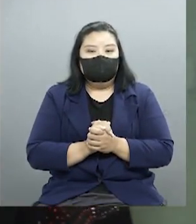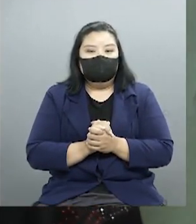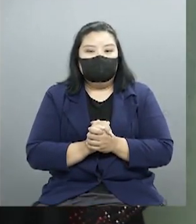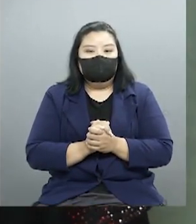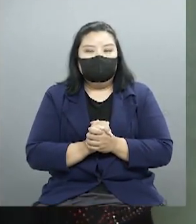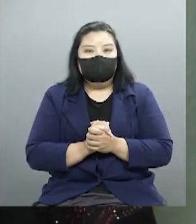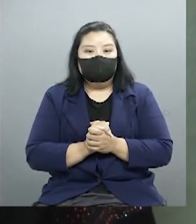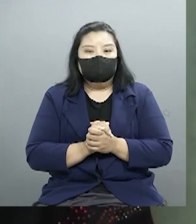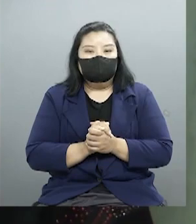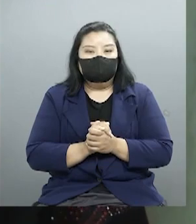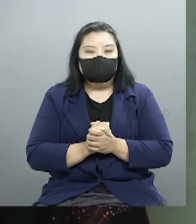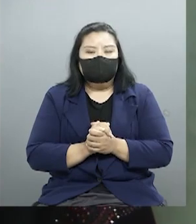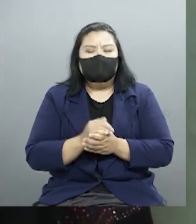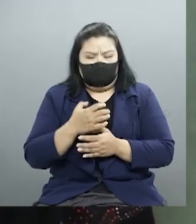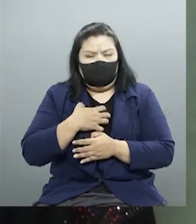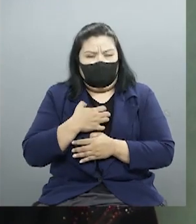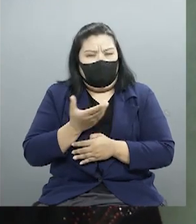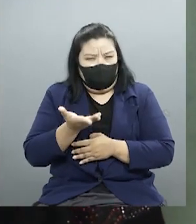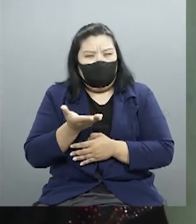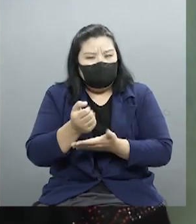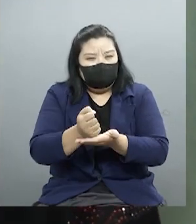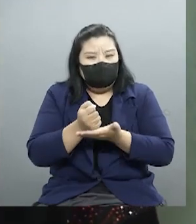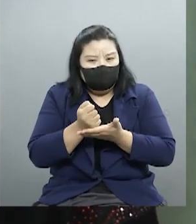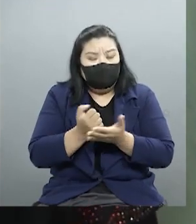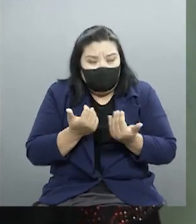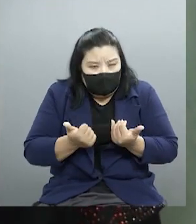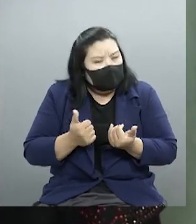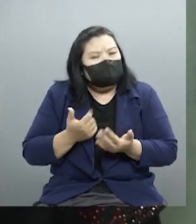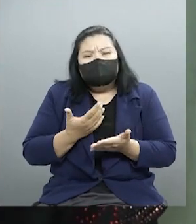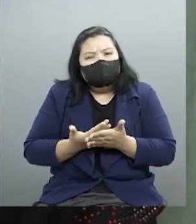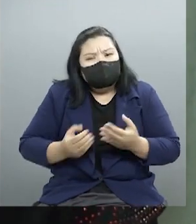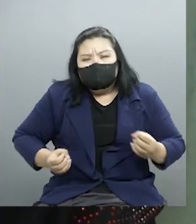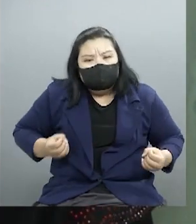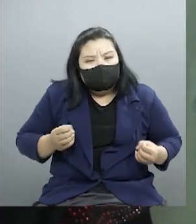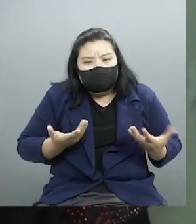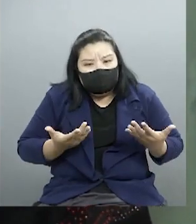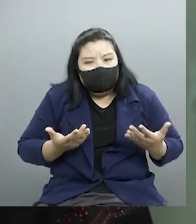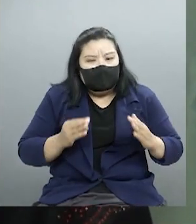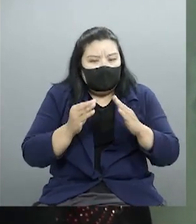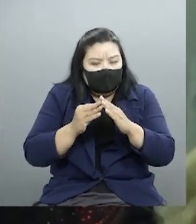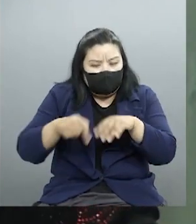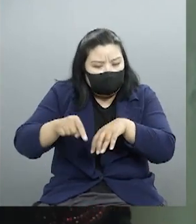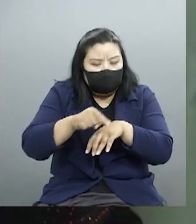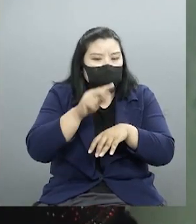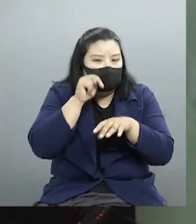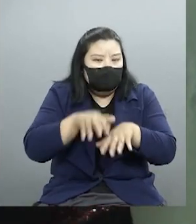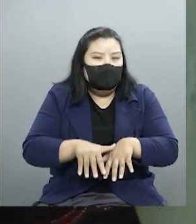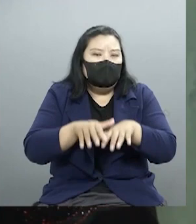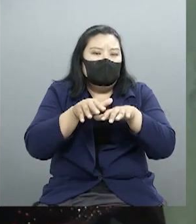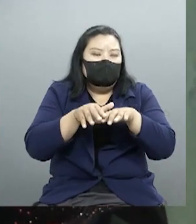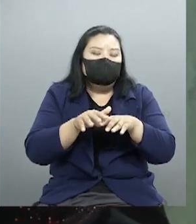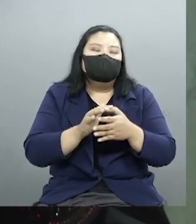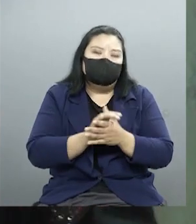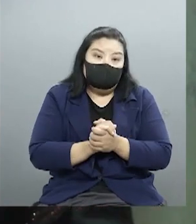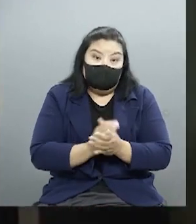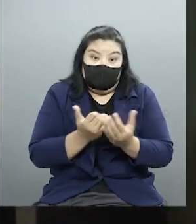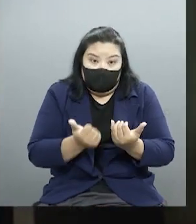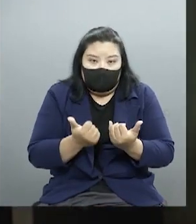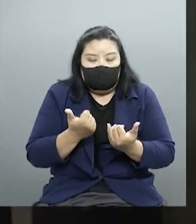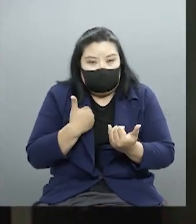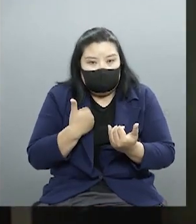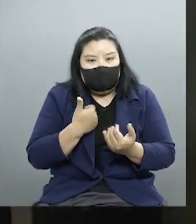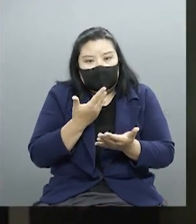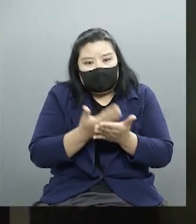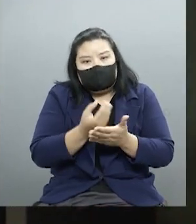ยียวยานะนิดนึงนะเพราะว่าเราก็ไม่มีนะเพราะว่าเขาแบบช่วงนี้ก็ขายแบบว่าข